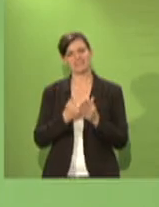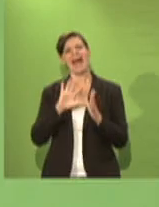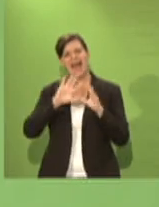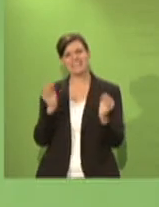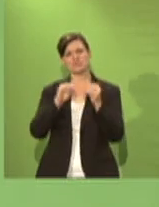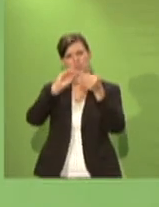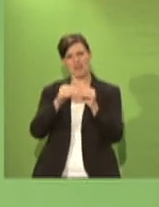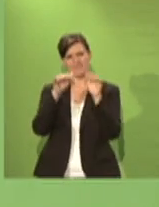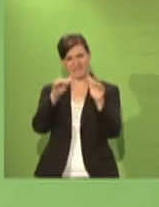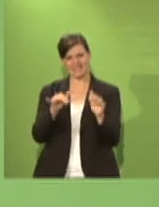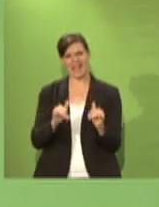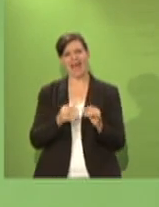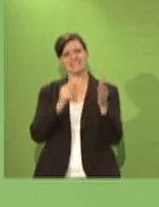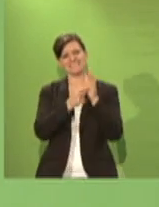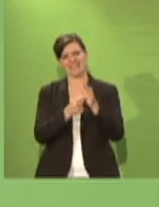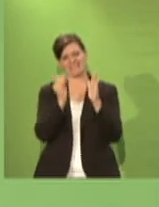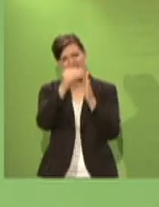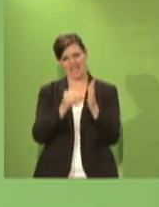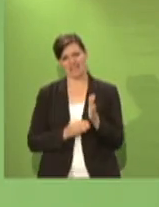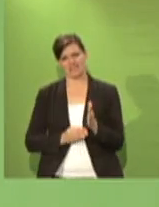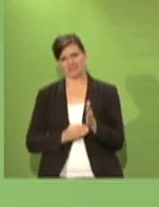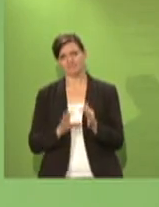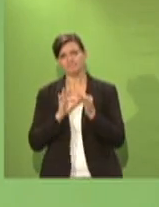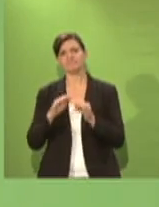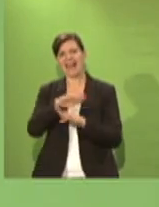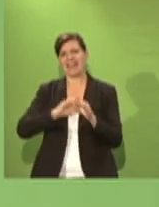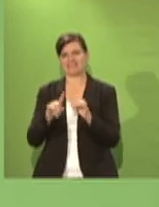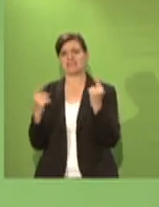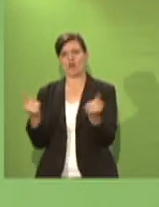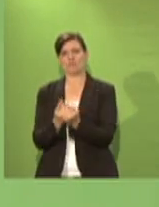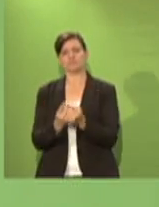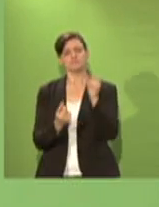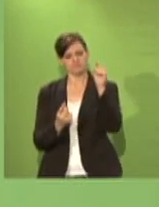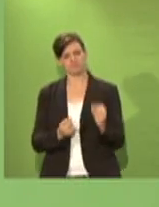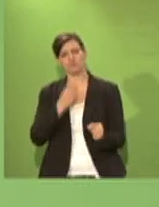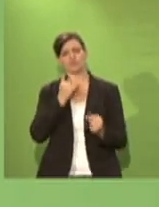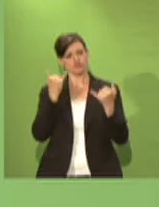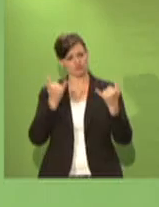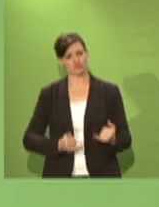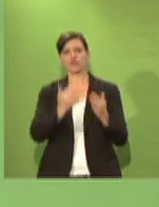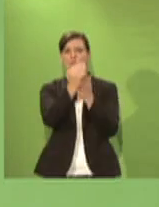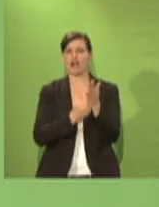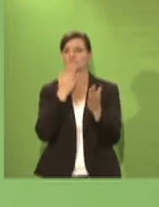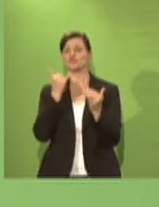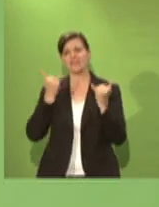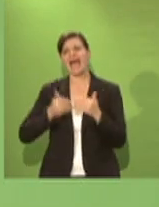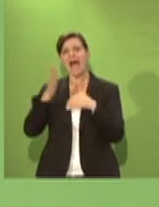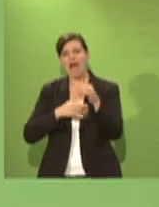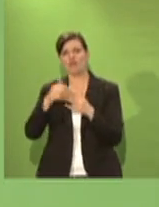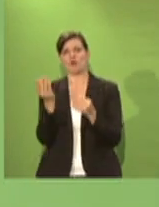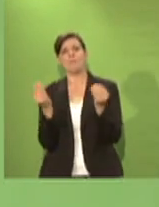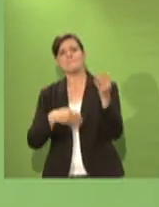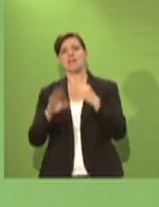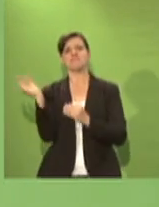ganze Vielfalt, dass wir über den ländlichen Raum denken müssen. Wir sehen den Antrag als programmatische Basis, auf die wir aufbauen können, auf die wir jetzt dann unsere